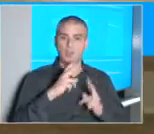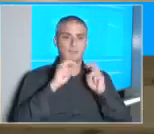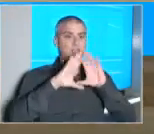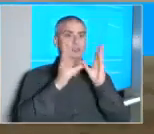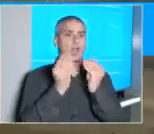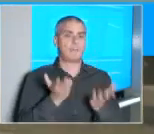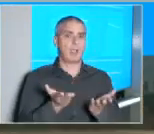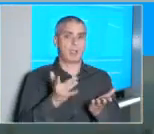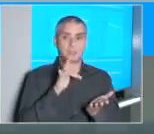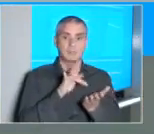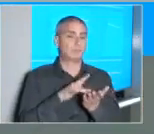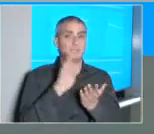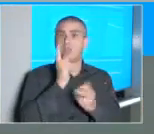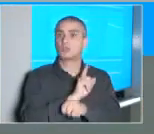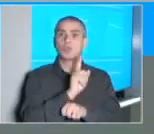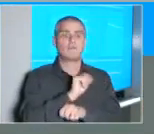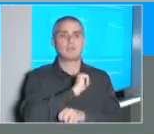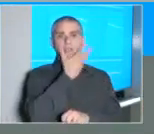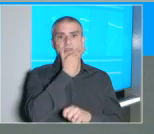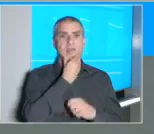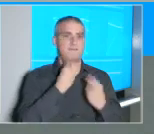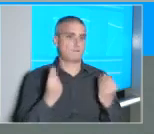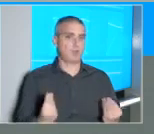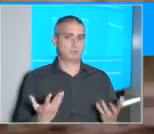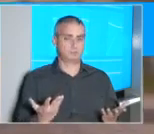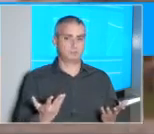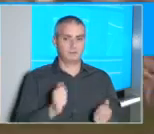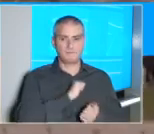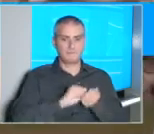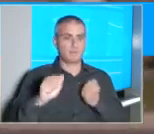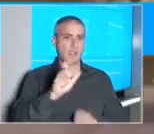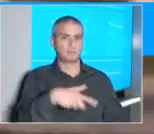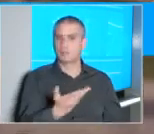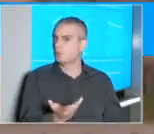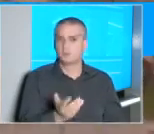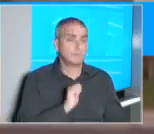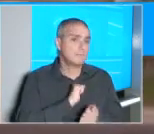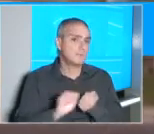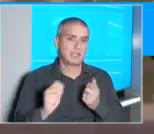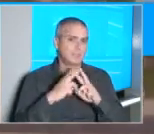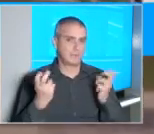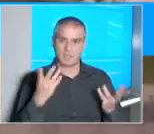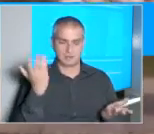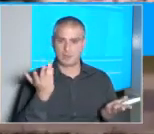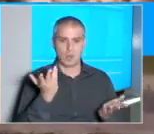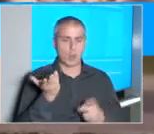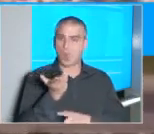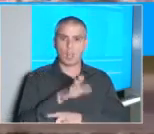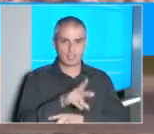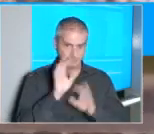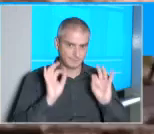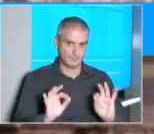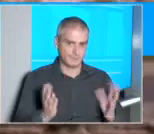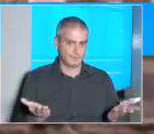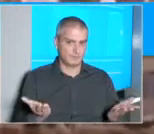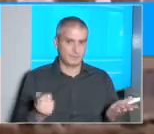שלמה שנמצאת באחת התקופות היפות בחייה, ומחסלים אותה, פשוט מחסלים אותה. אני לא רוצה להגיד הורגים אותה תרתי